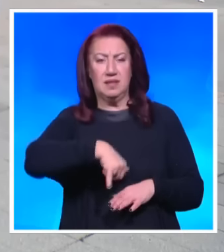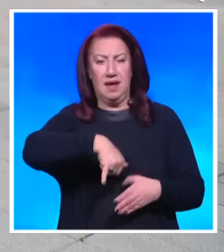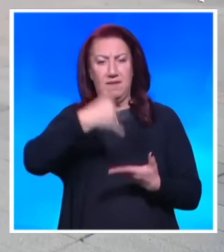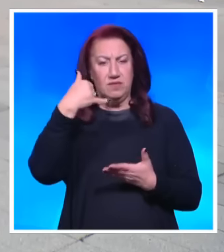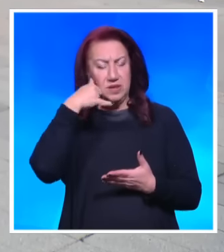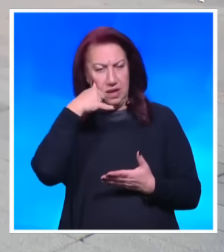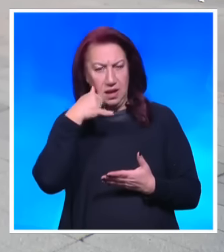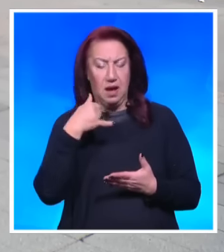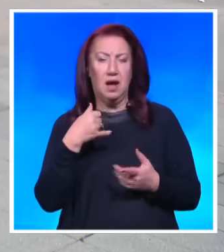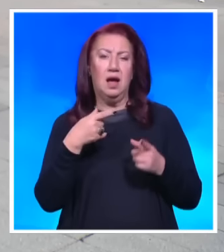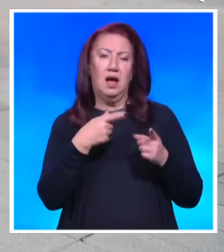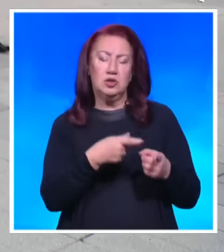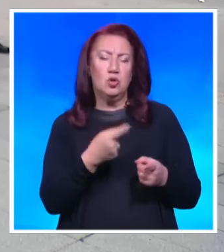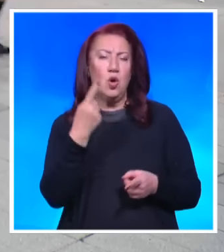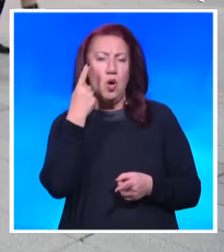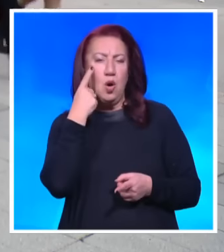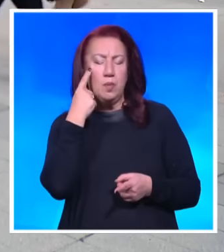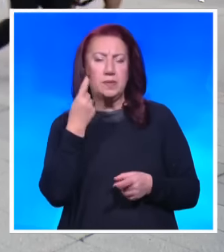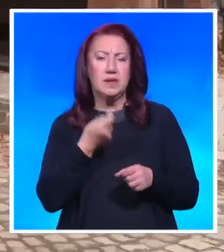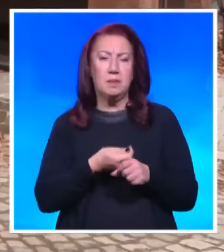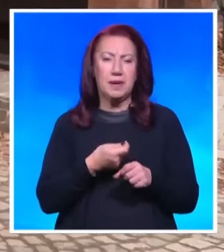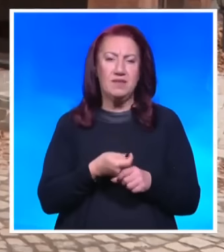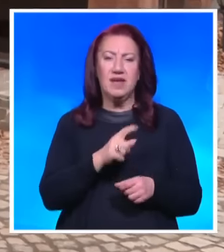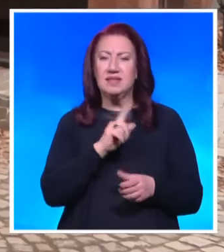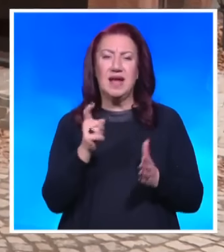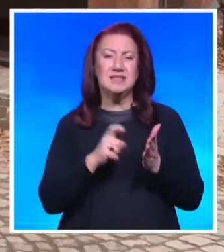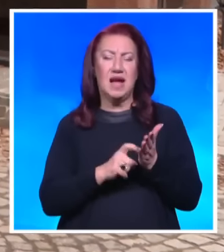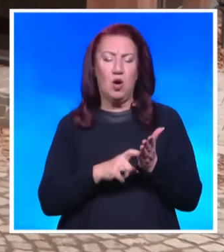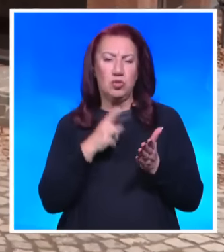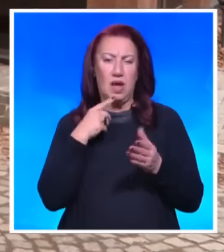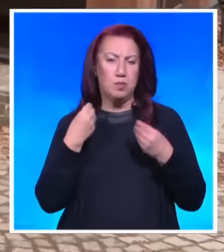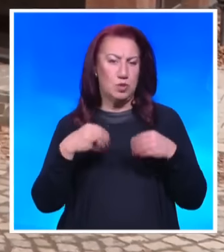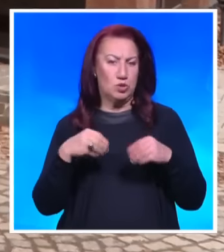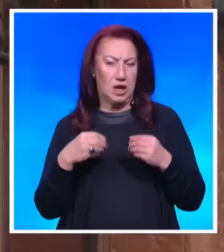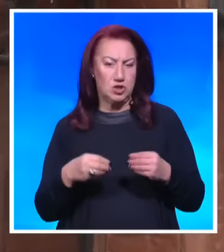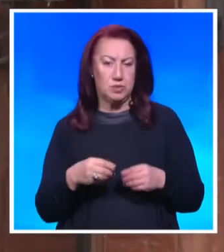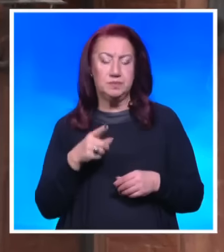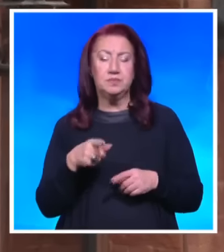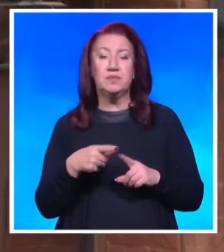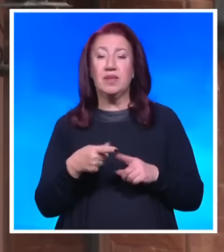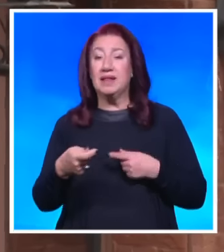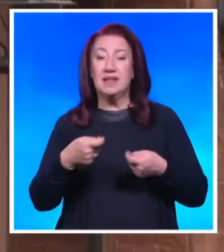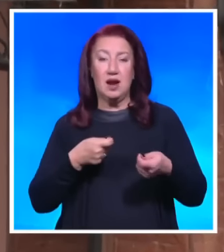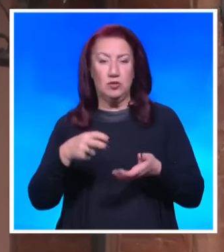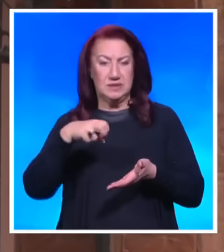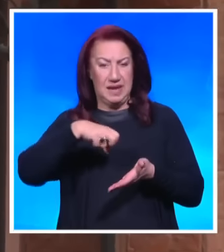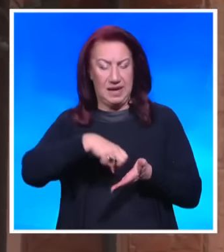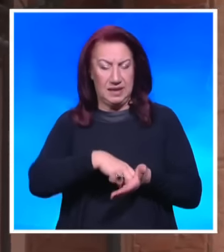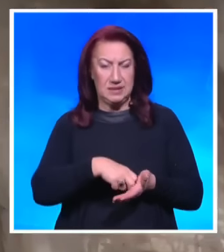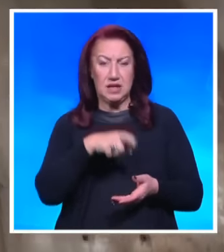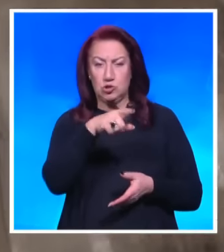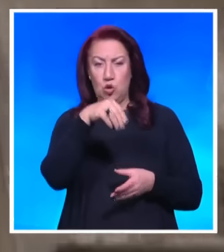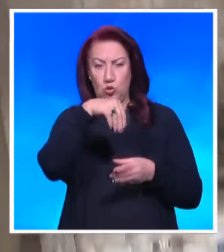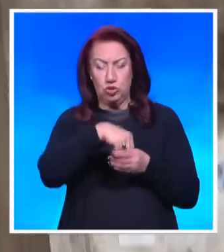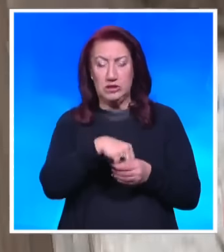се е опитал да осъществи някаква противозаконна дейност. Според търговския регистър, Мартин Божанов има участие в общо 14 фирми.